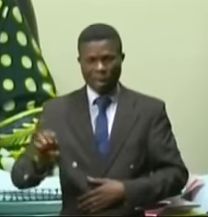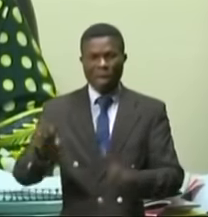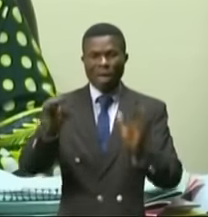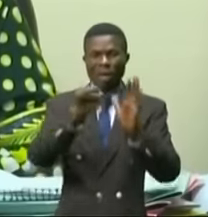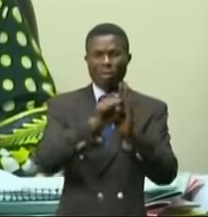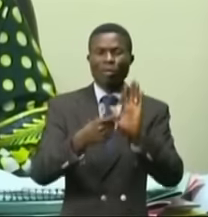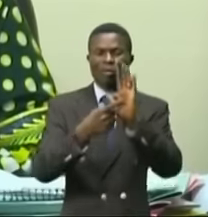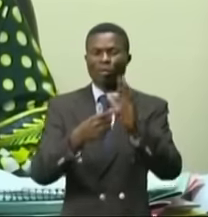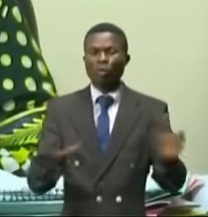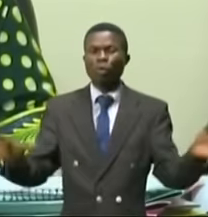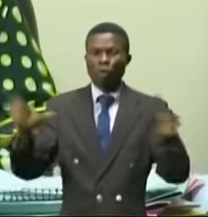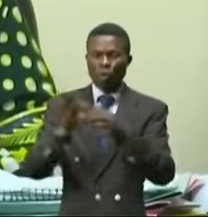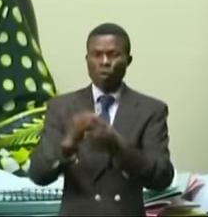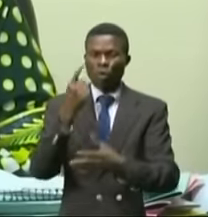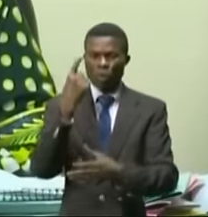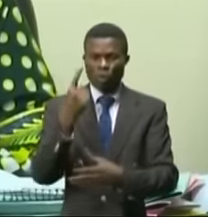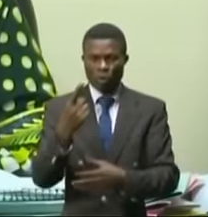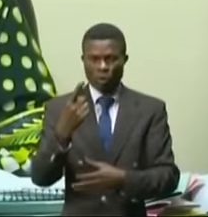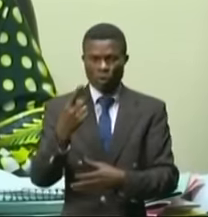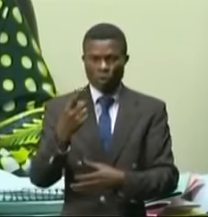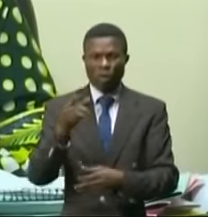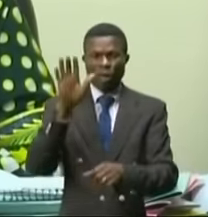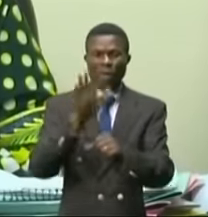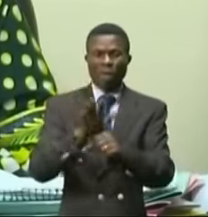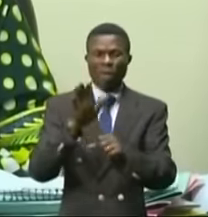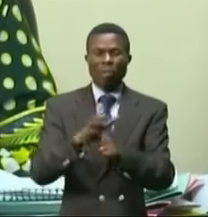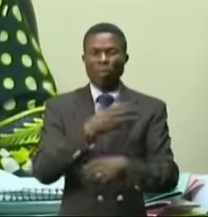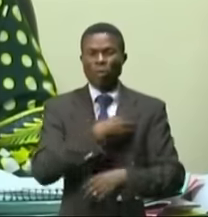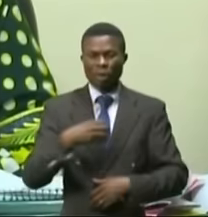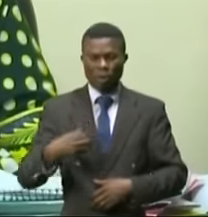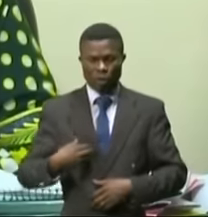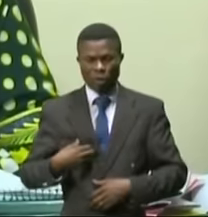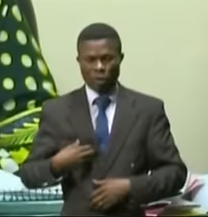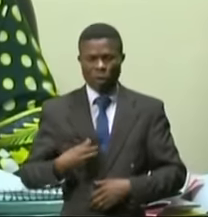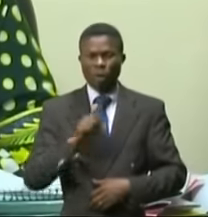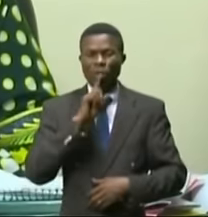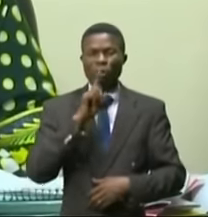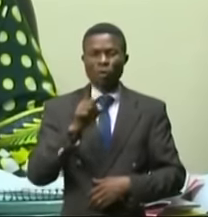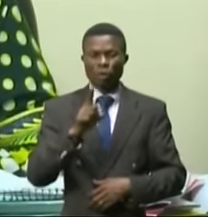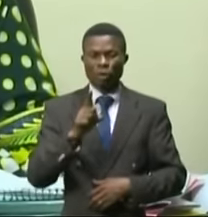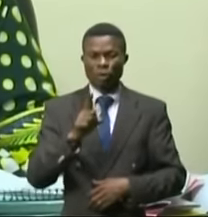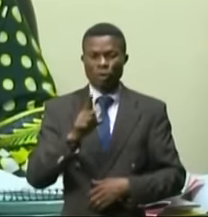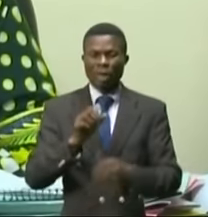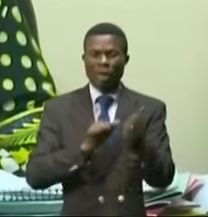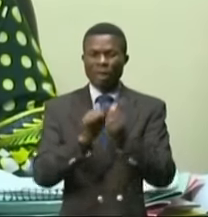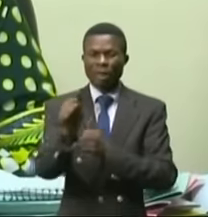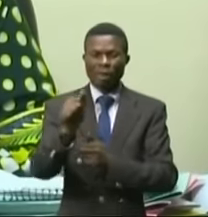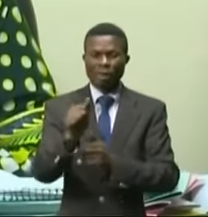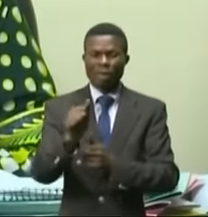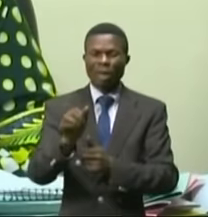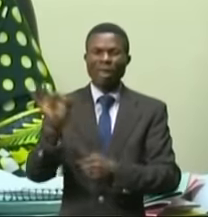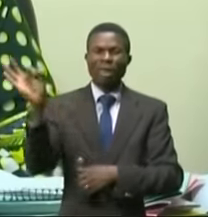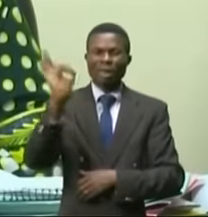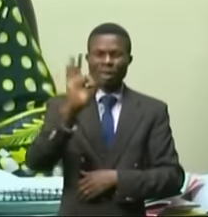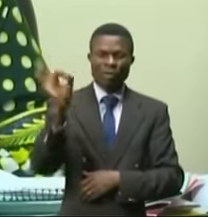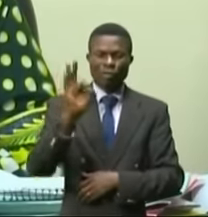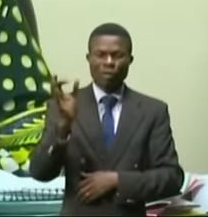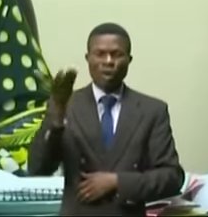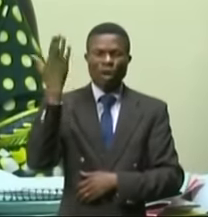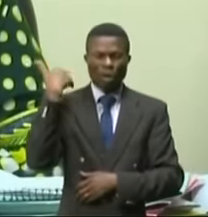signe de solidarité à ces milliers de femmes qui traversent les forêts, les